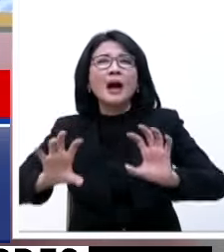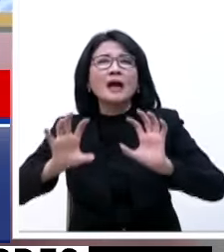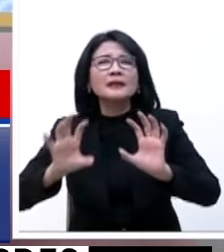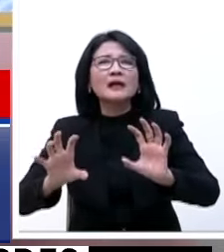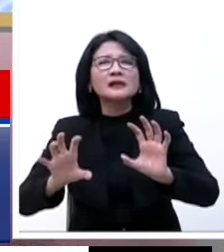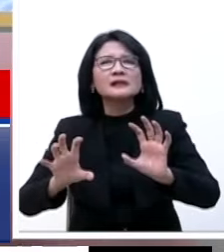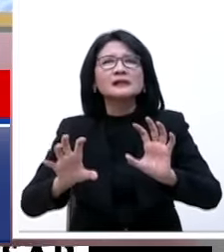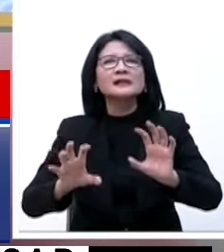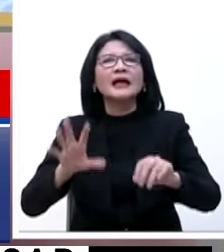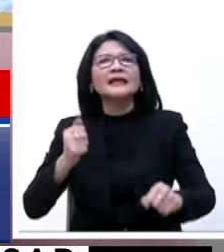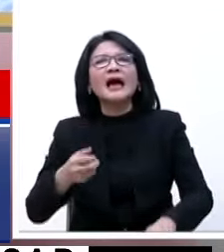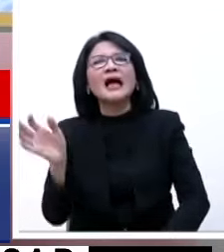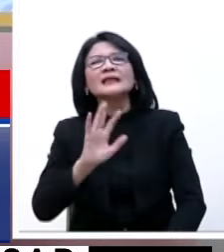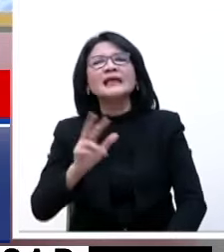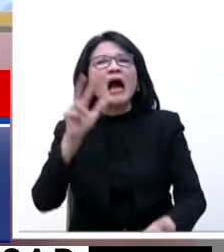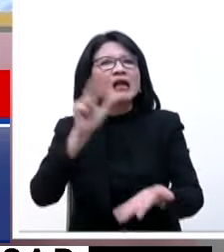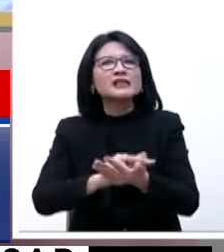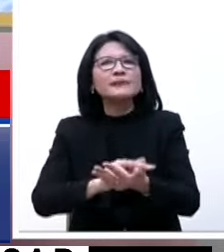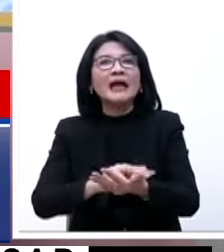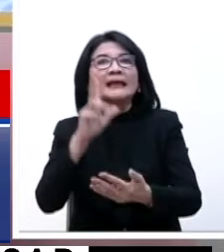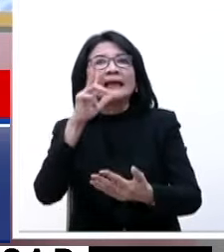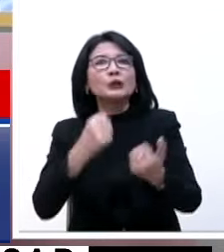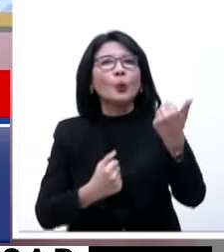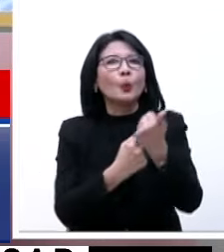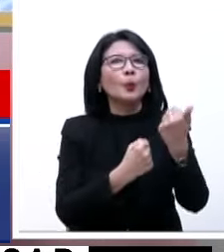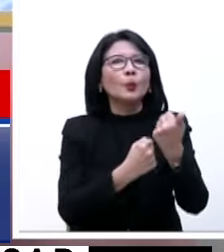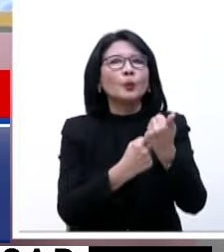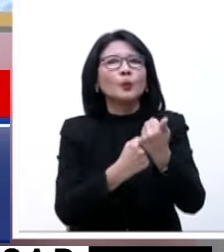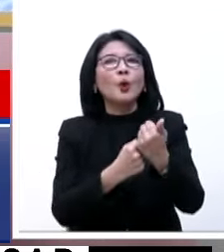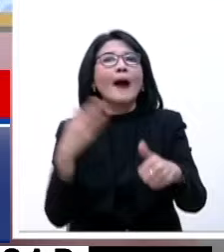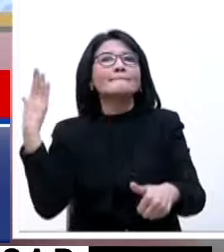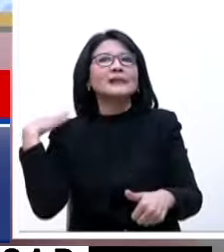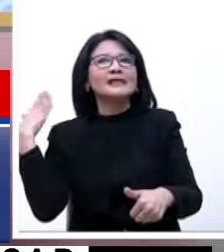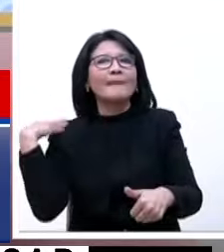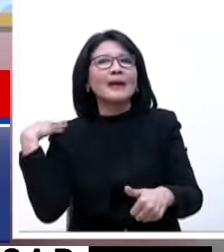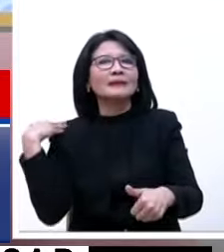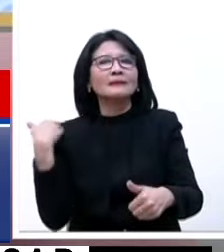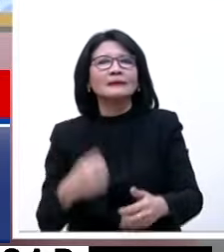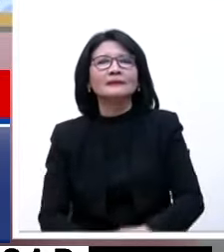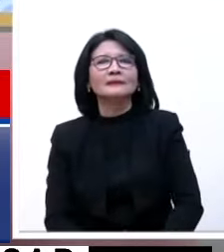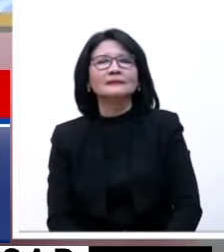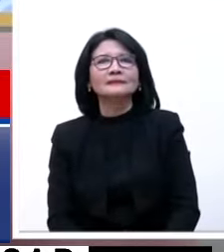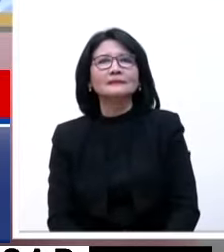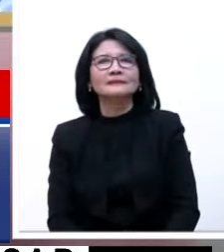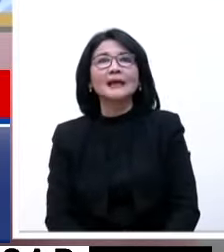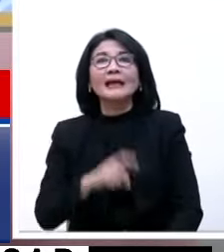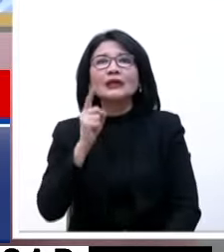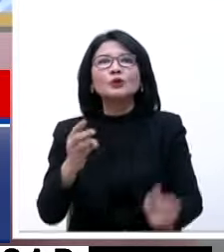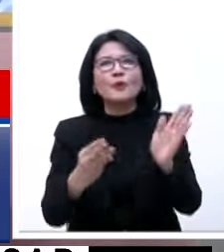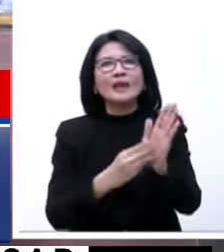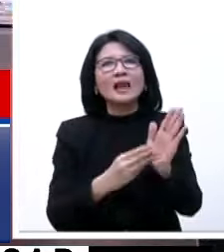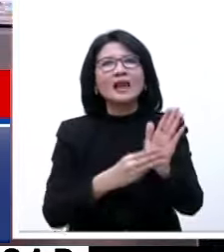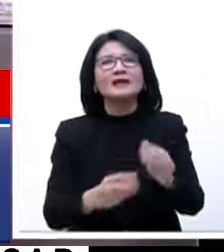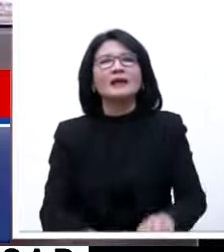sekali yang ilegal dan itu dibacking oleh aparat-aparat dan Pejabat itu Masalahnya Baik terima kasih